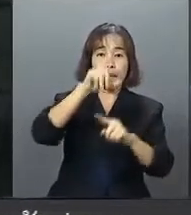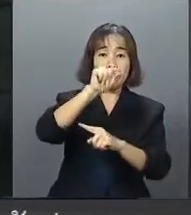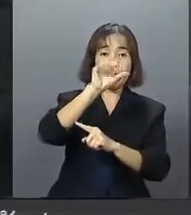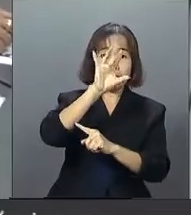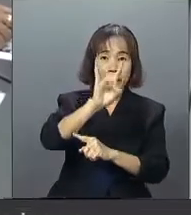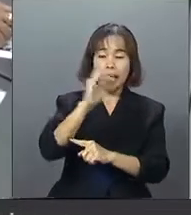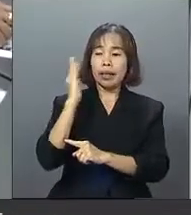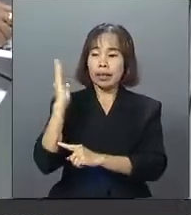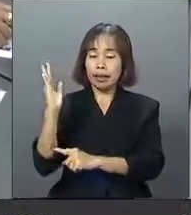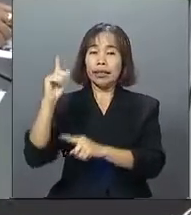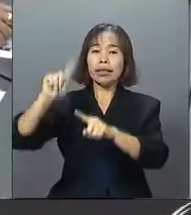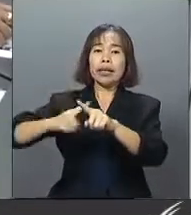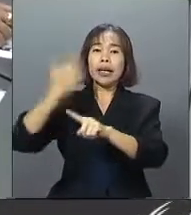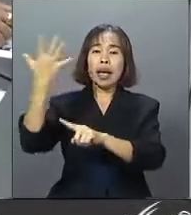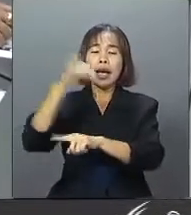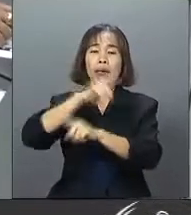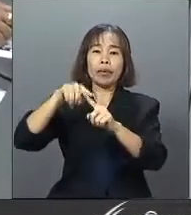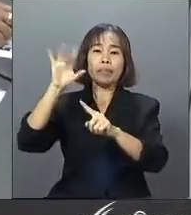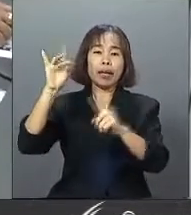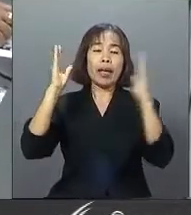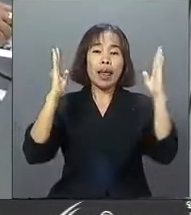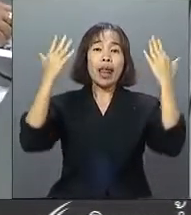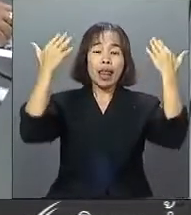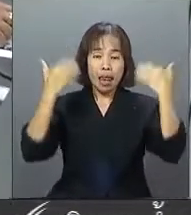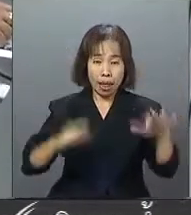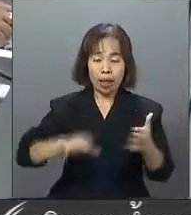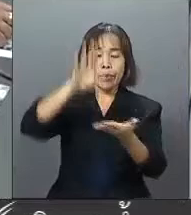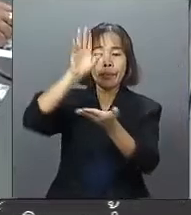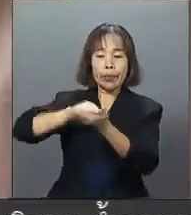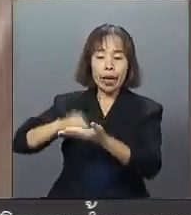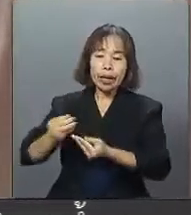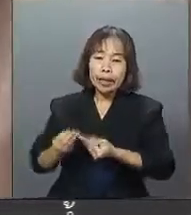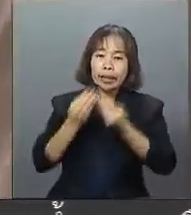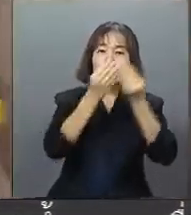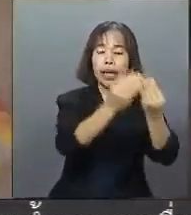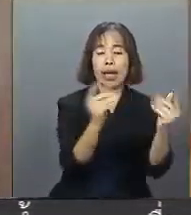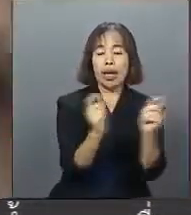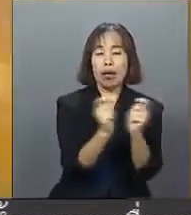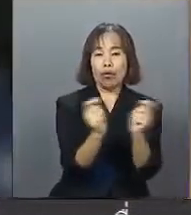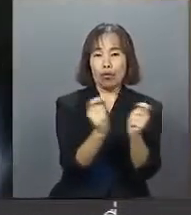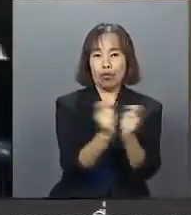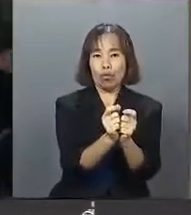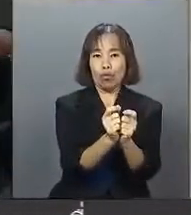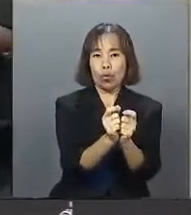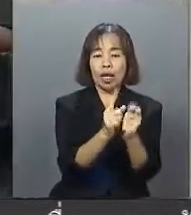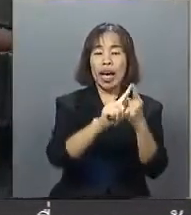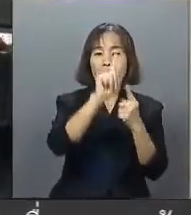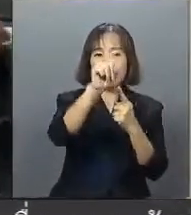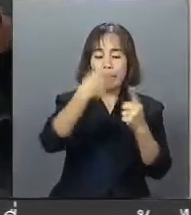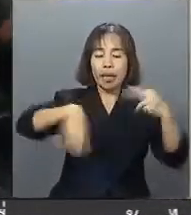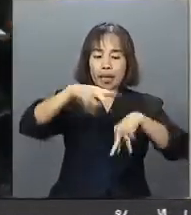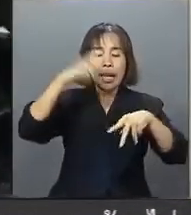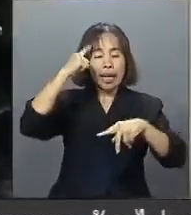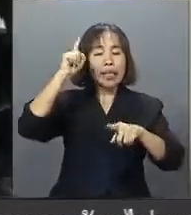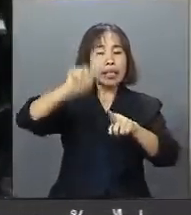ภาคมก่อนจะส่งต่อข้อมูลให้อนุกรรมการสร้างความปรองดองและคาดว่า1มิถุนายนน่าจะประกาศสั